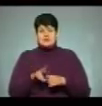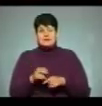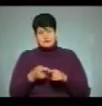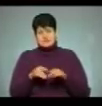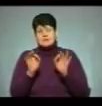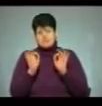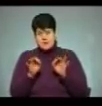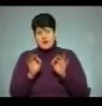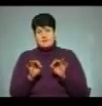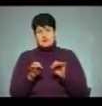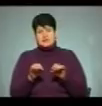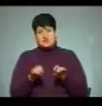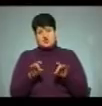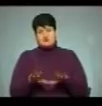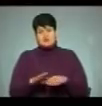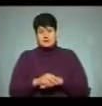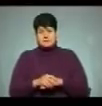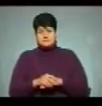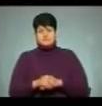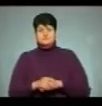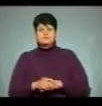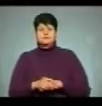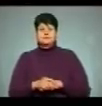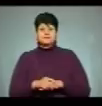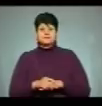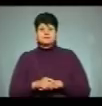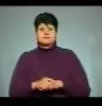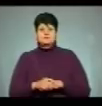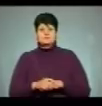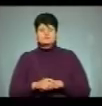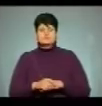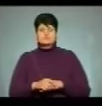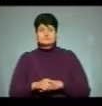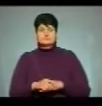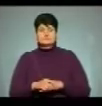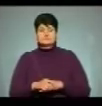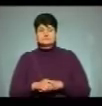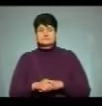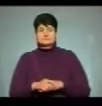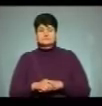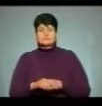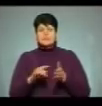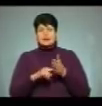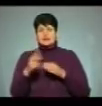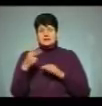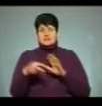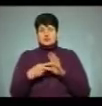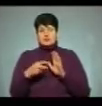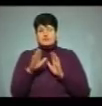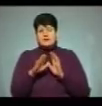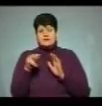правильне вірене рішення. Богдан Буденчук, Василь Панчук. Новини. Зазначу, 27